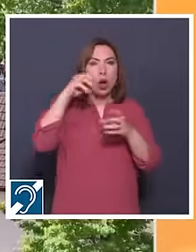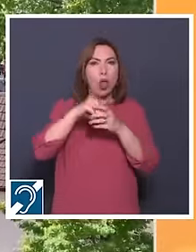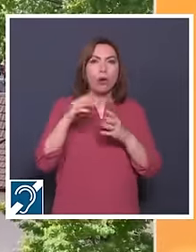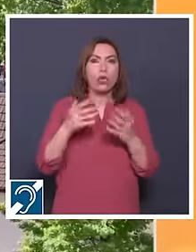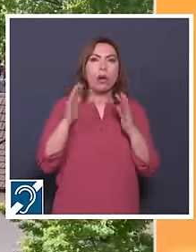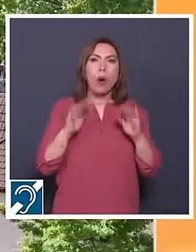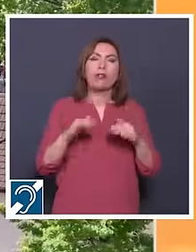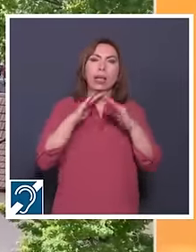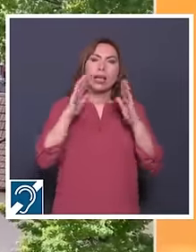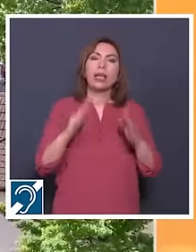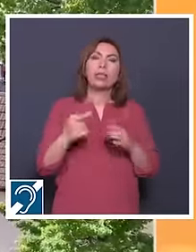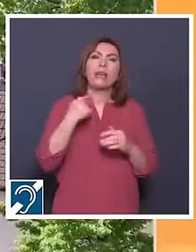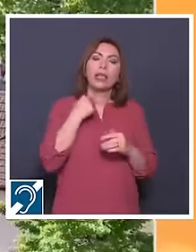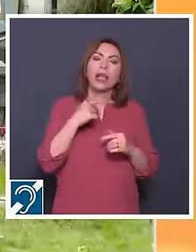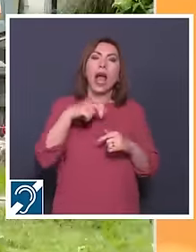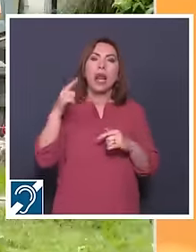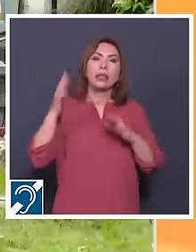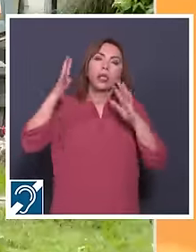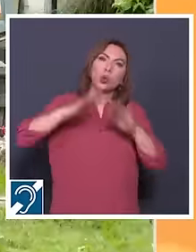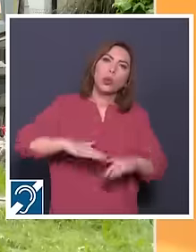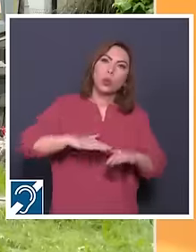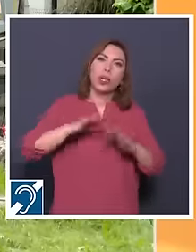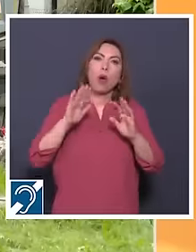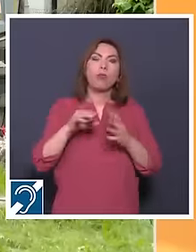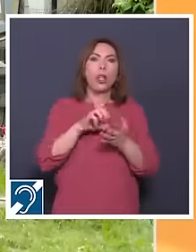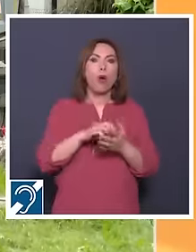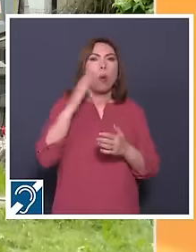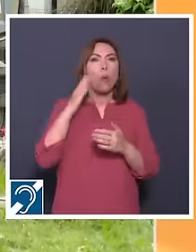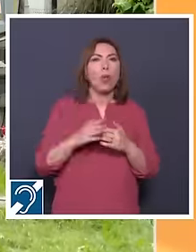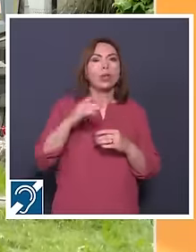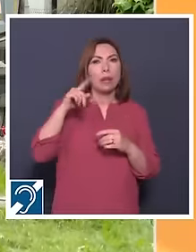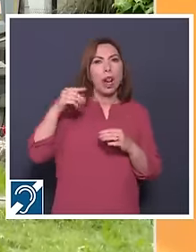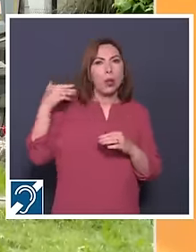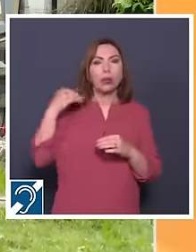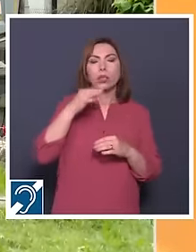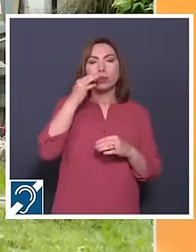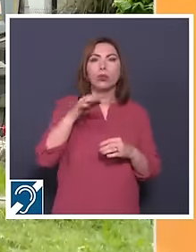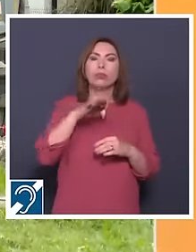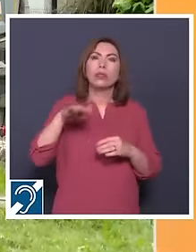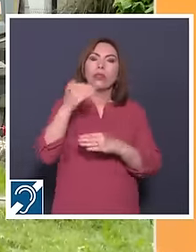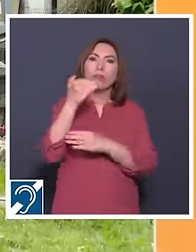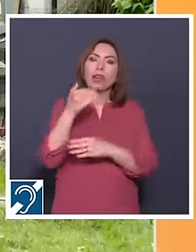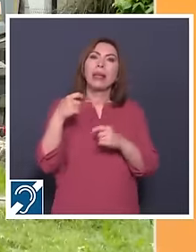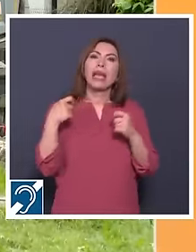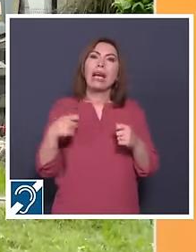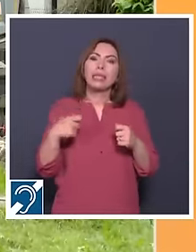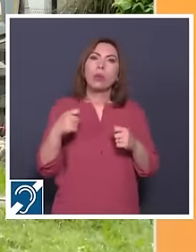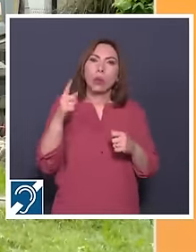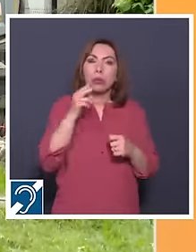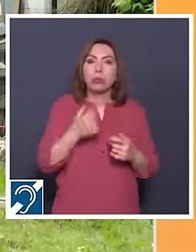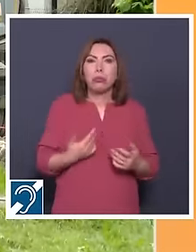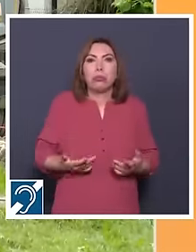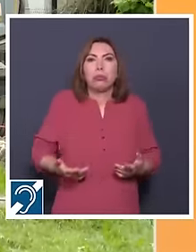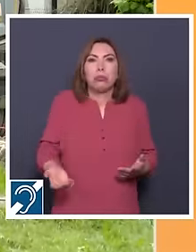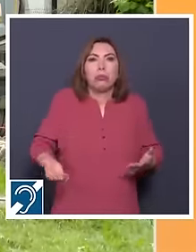casele afectate de alte surpări care au avut loc în ultimele luni, spun că asiguratorii au ridicat pur și simplu din numeri, și